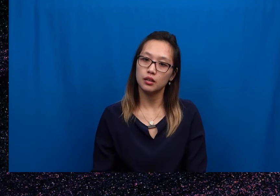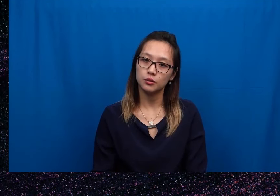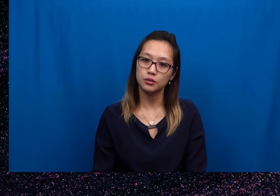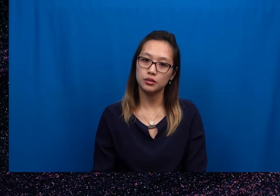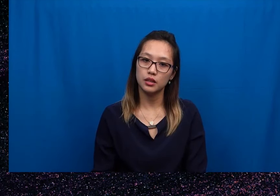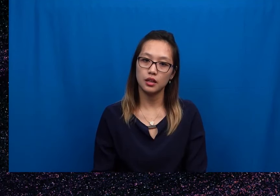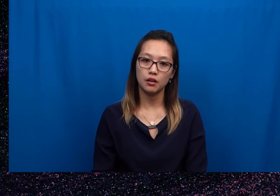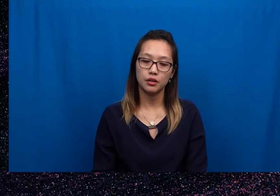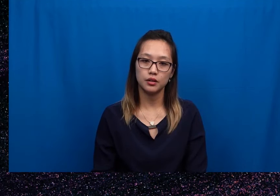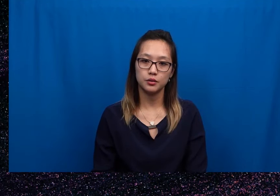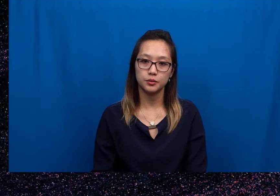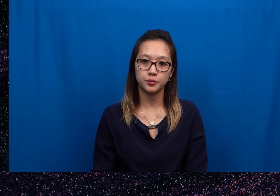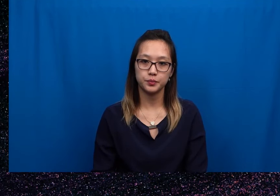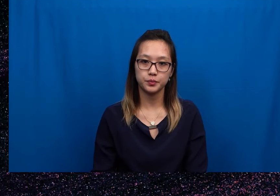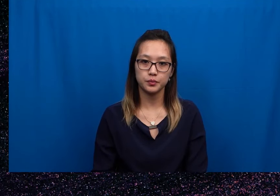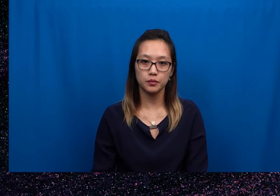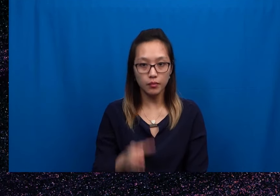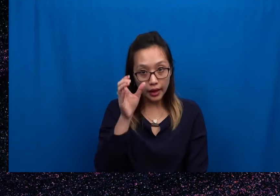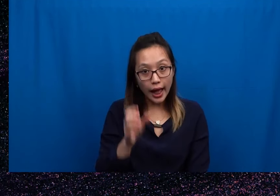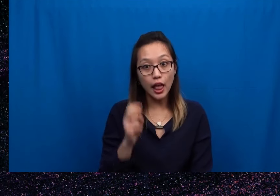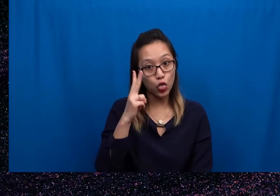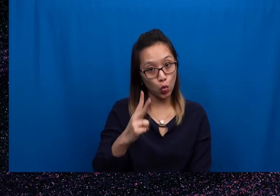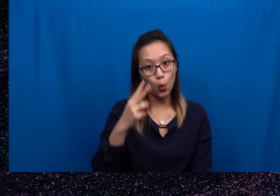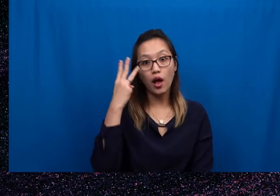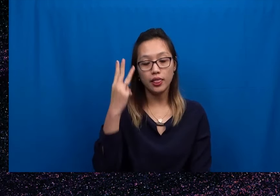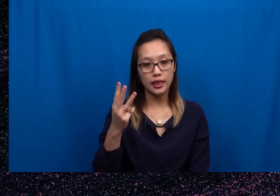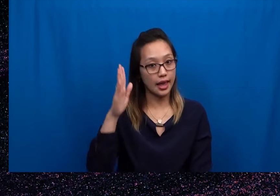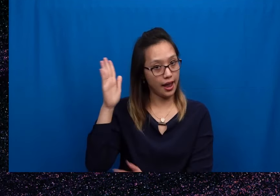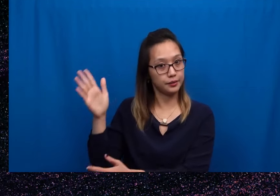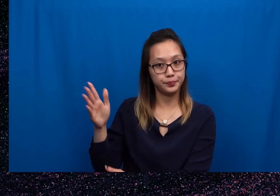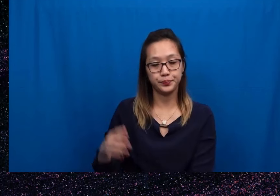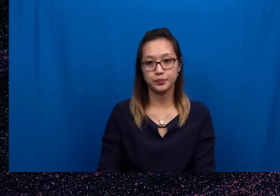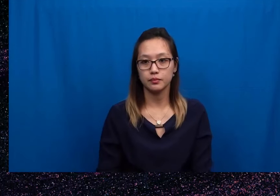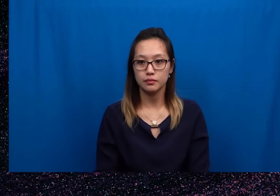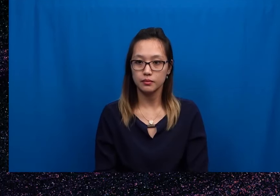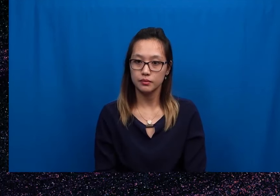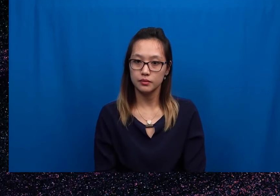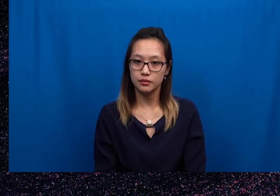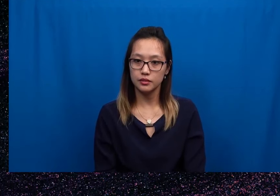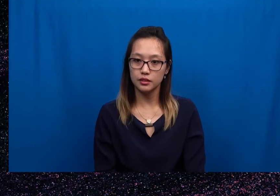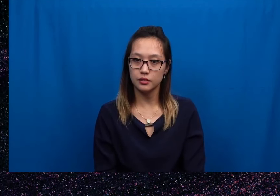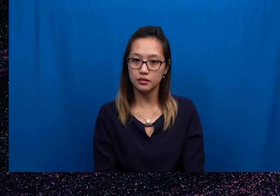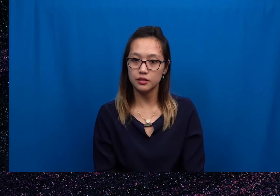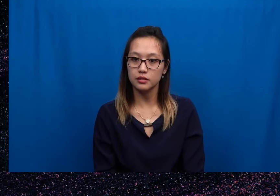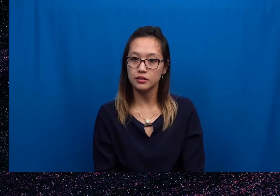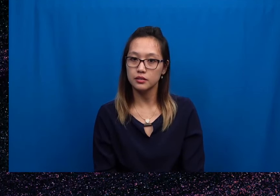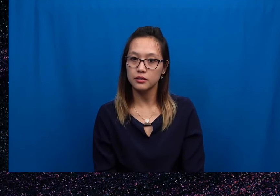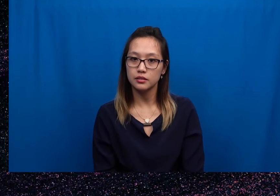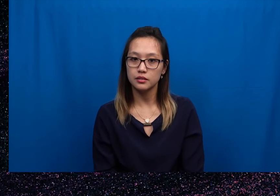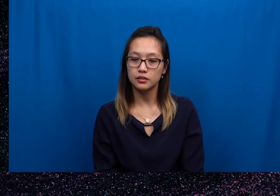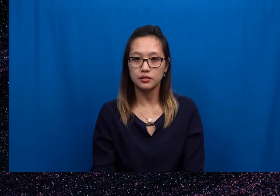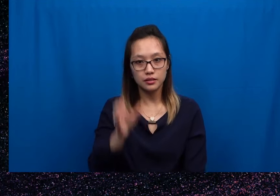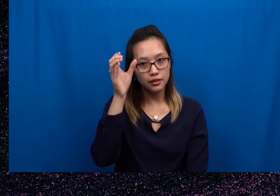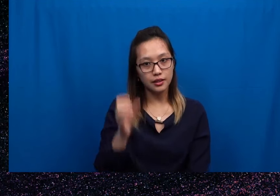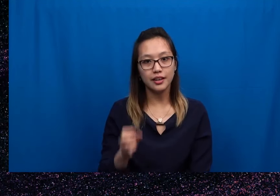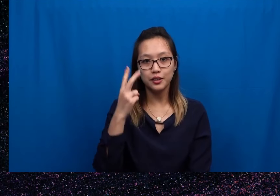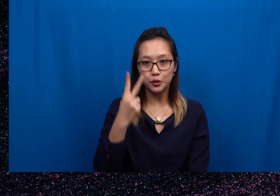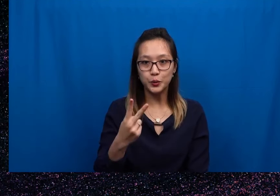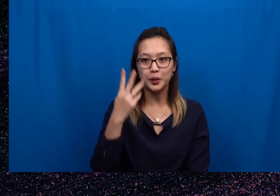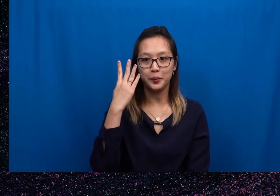membuat aku menjadi tawanan hukum dosa yang ada di dalam anggota-anggota tubuhku. Sehingga dia membuat